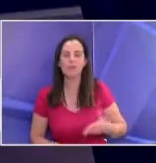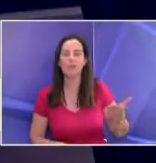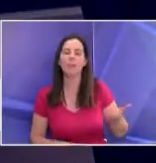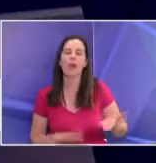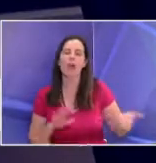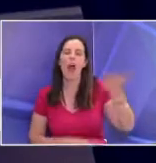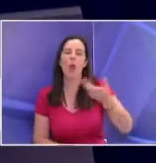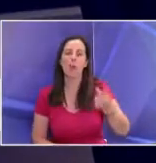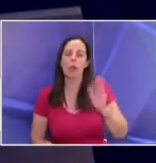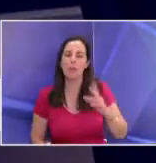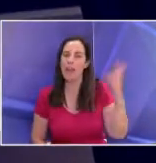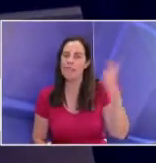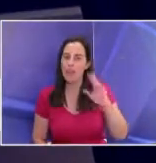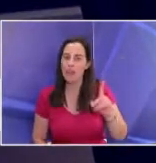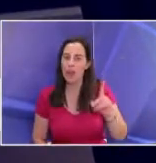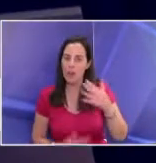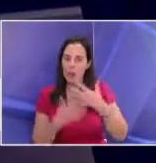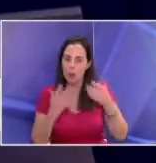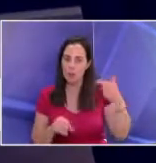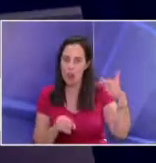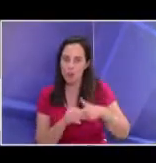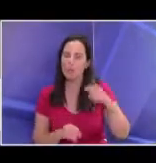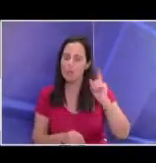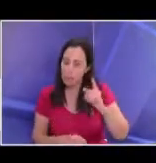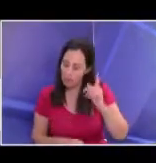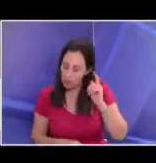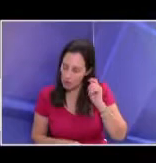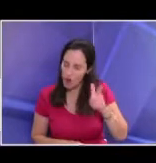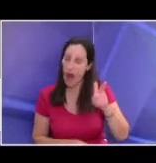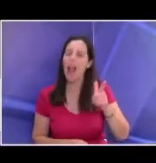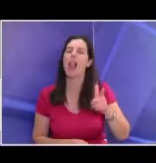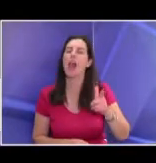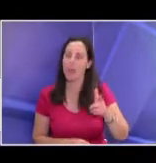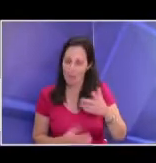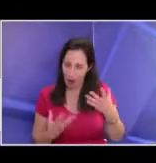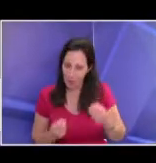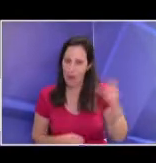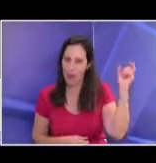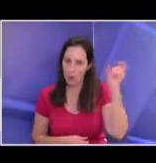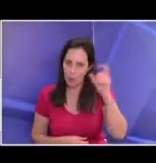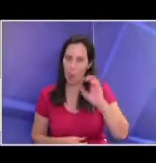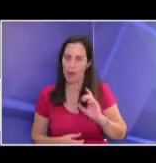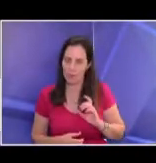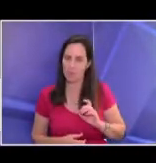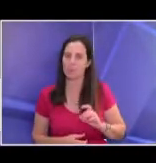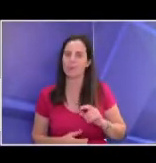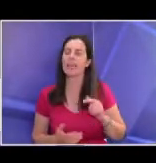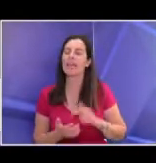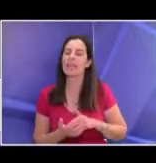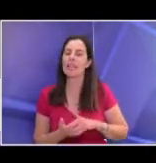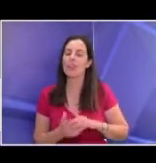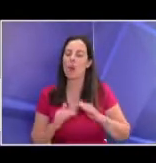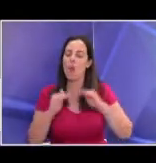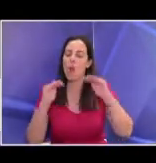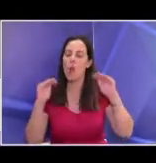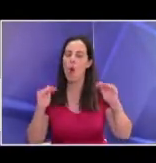המחירים. וכמובן שברור שהסעודים יצטרכו לתת כאן מחוות גדולות לארדואן ולאחרים כדי להוריד